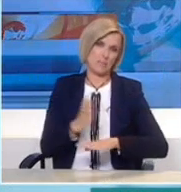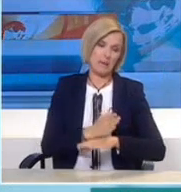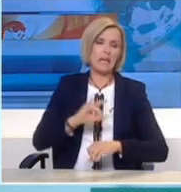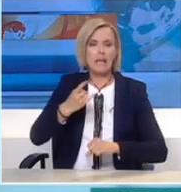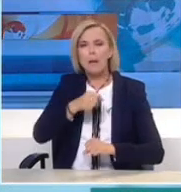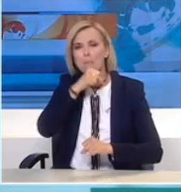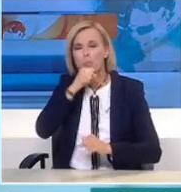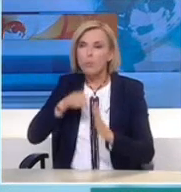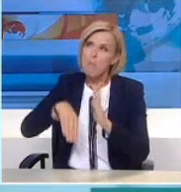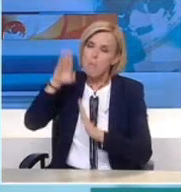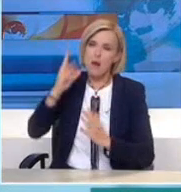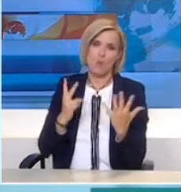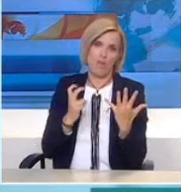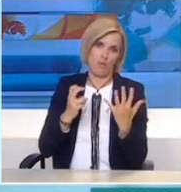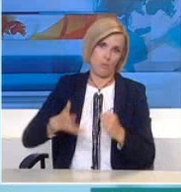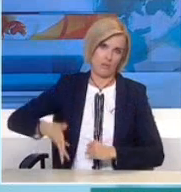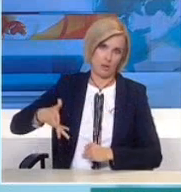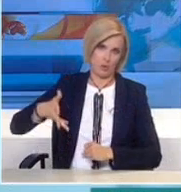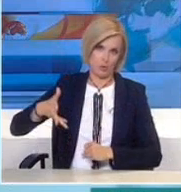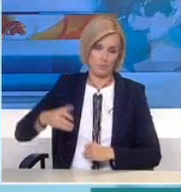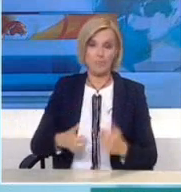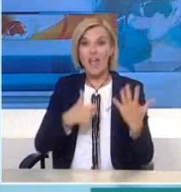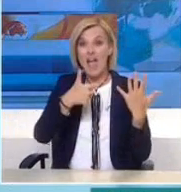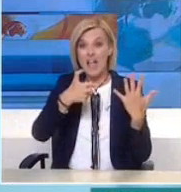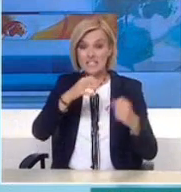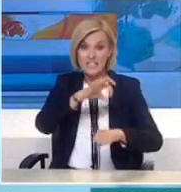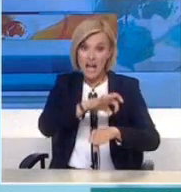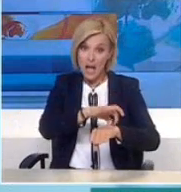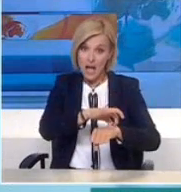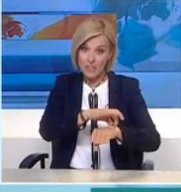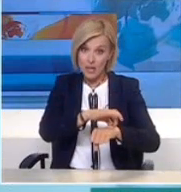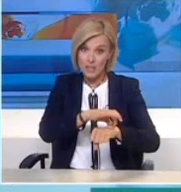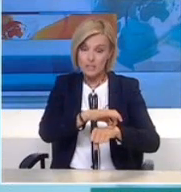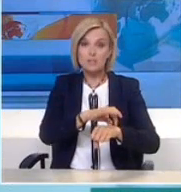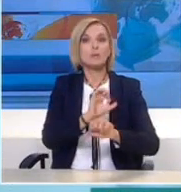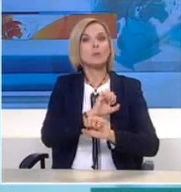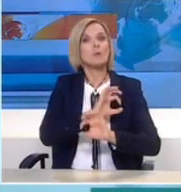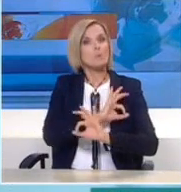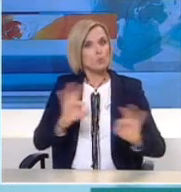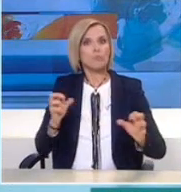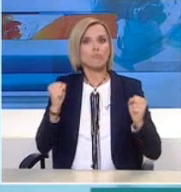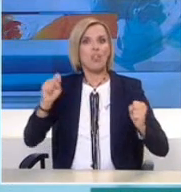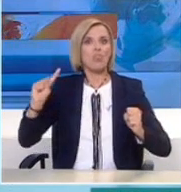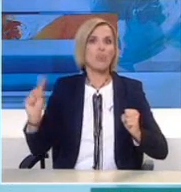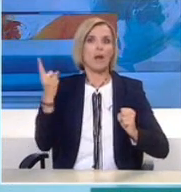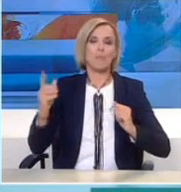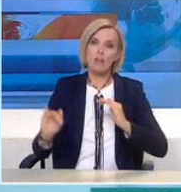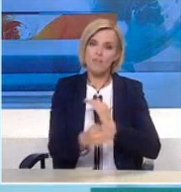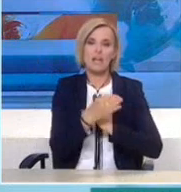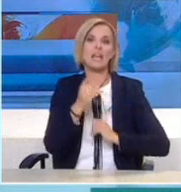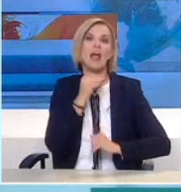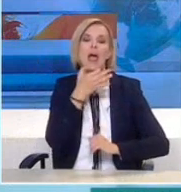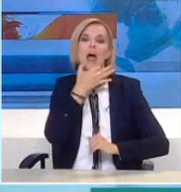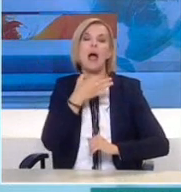ηλικιωμένοι 70 ετών και άνω. 60 ασθενείς έχουν εξέλθει από τις μονάδες εντατικής θεραπείας.